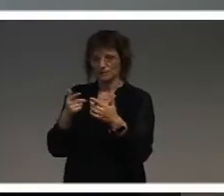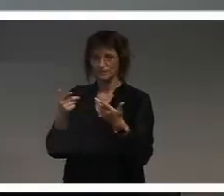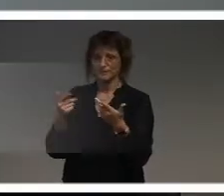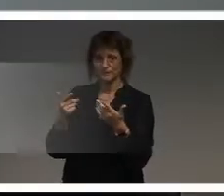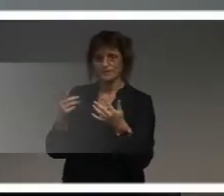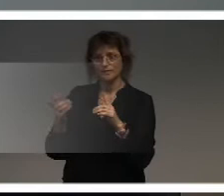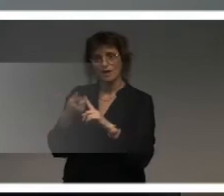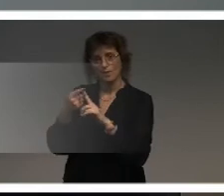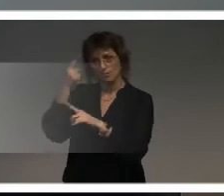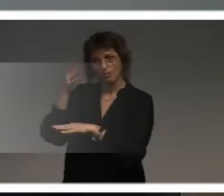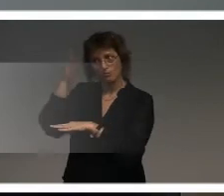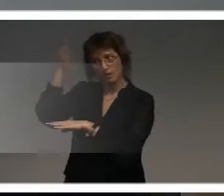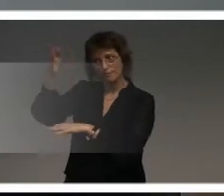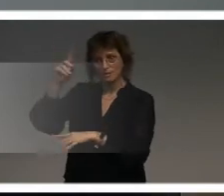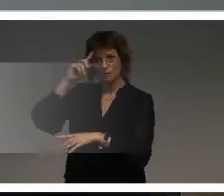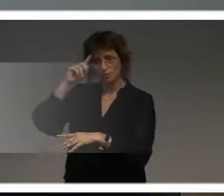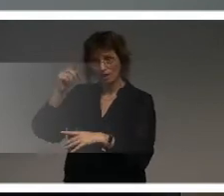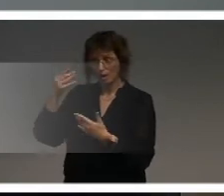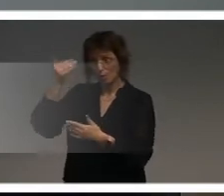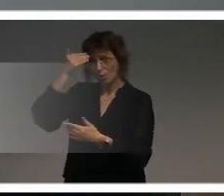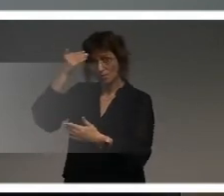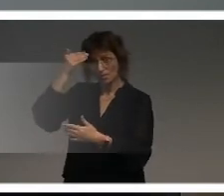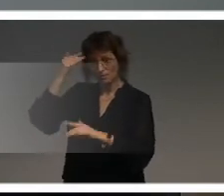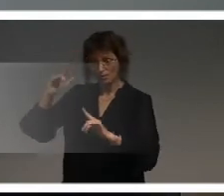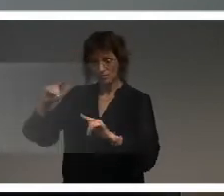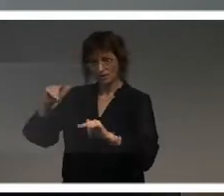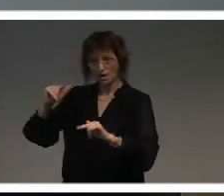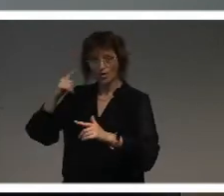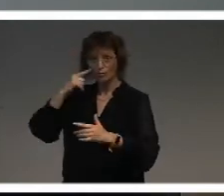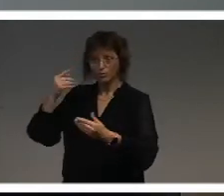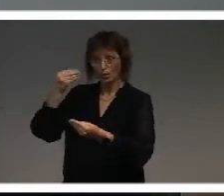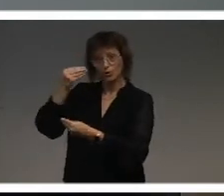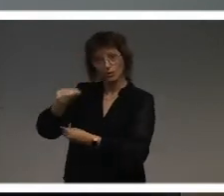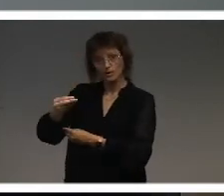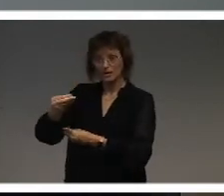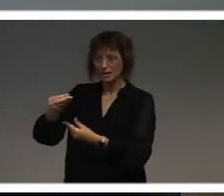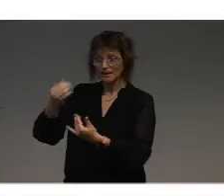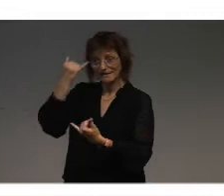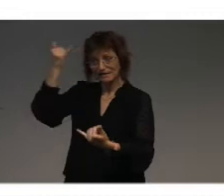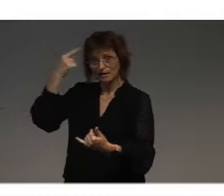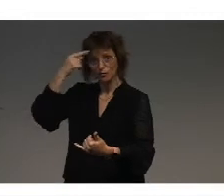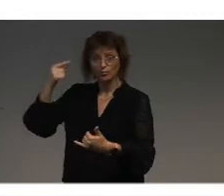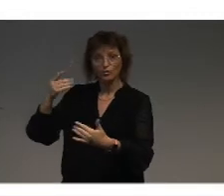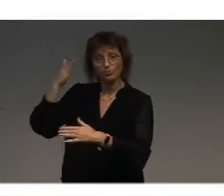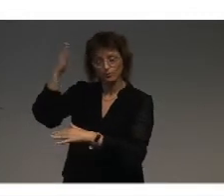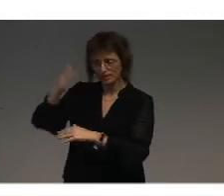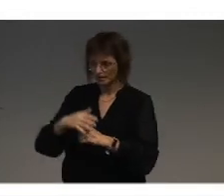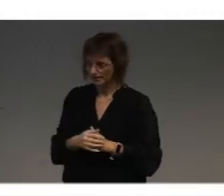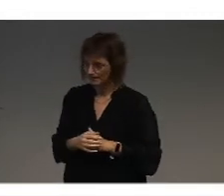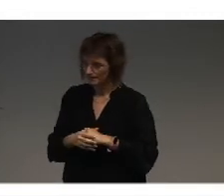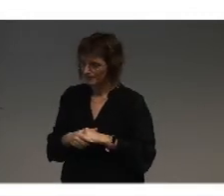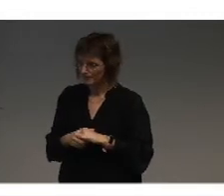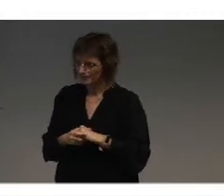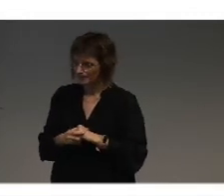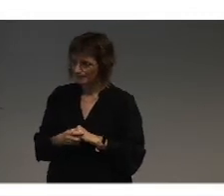nombre de pratiques de prévention, les connaissances qu'on va acquérir sur ces questions de polyexposition et d'exposome. Simplement pour introduire